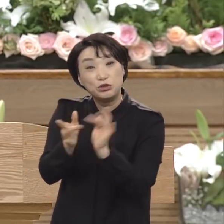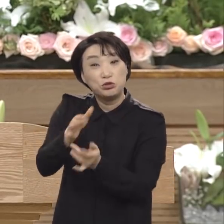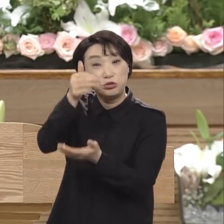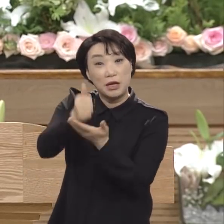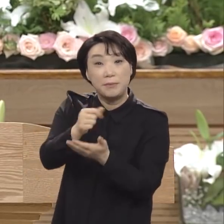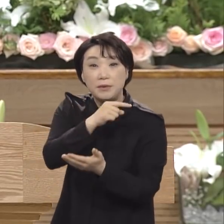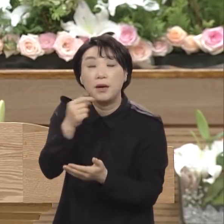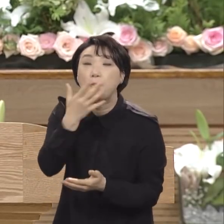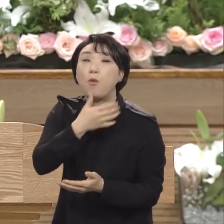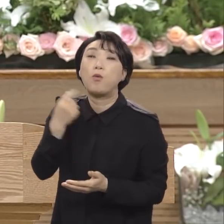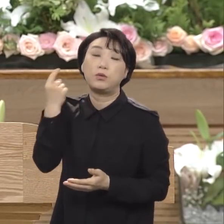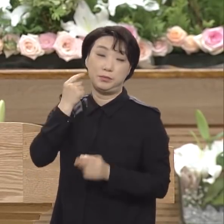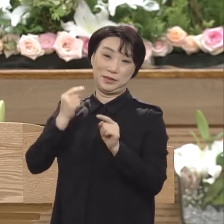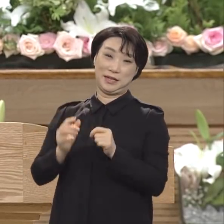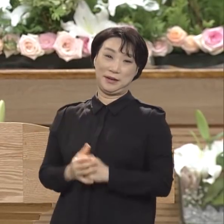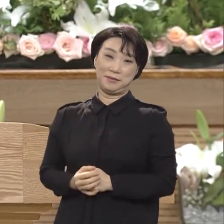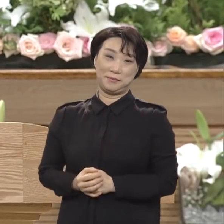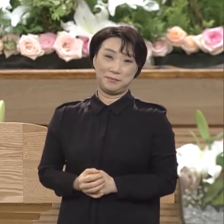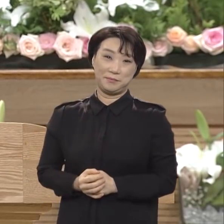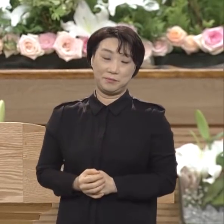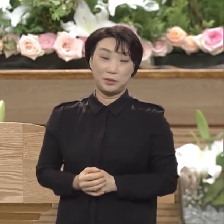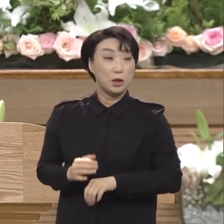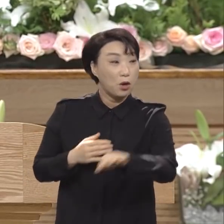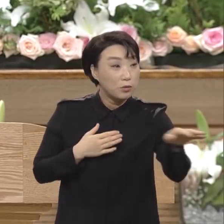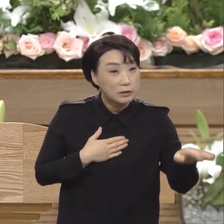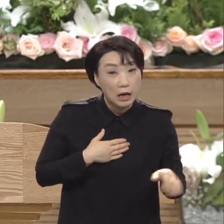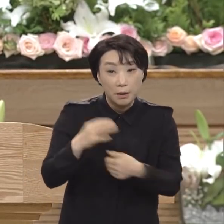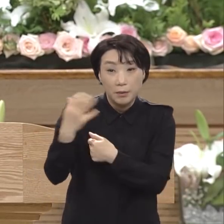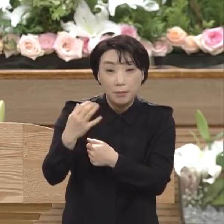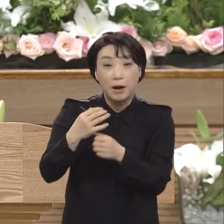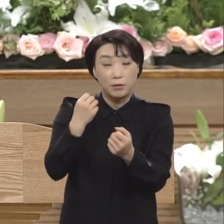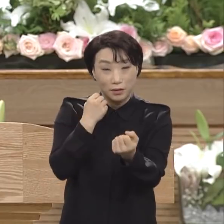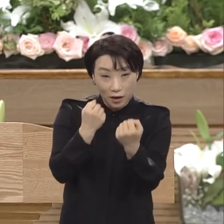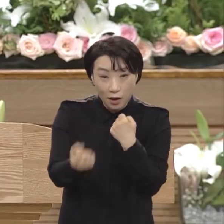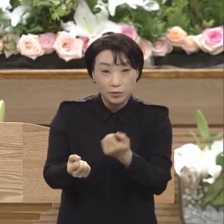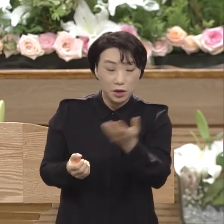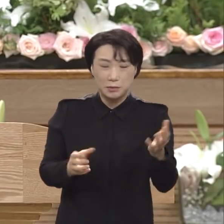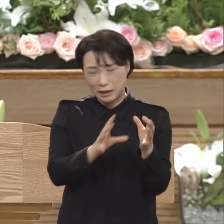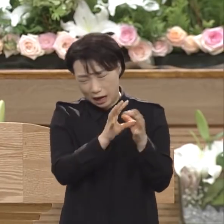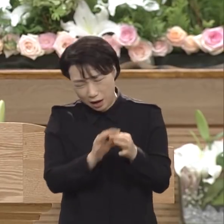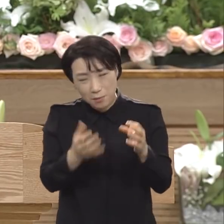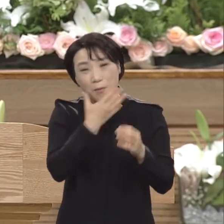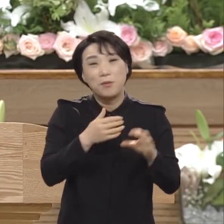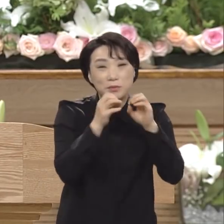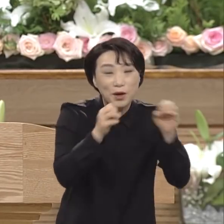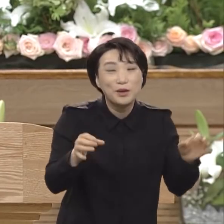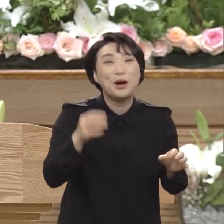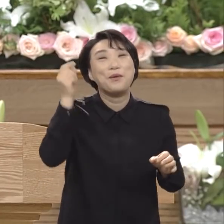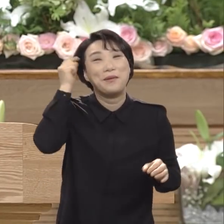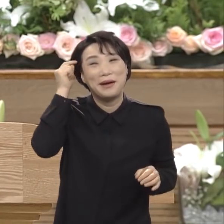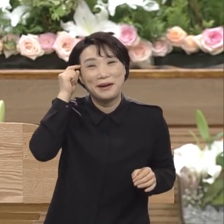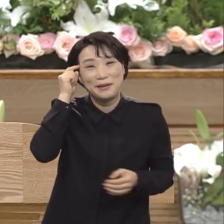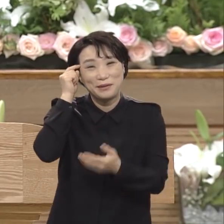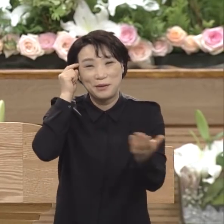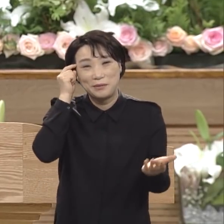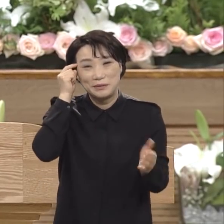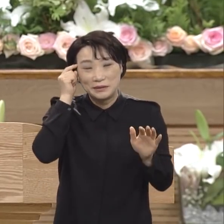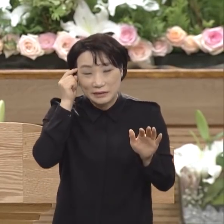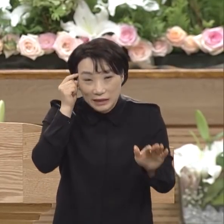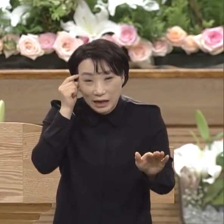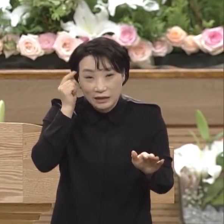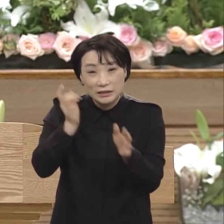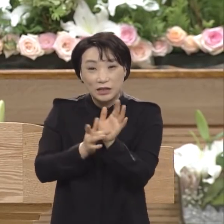피의 복음이라 이 말입니다. 우리가 핍박을 받으면서도 기어이 복음을 전해야 되는 것은,